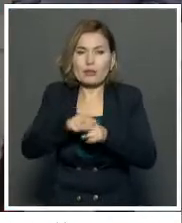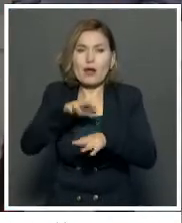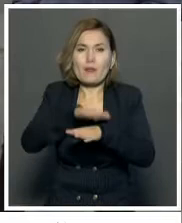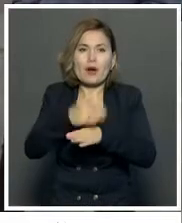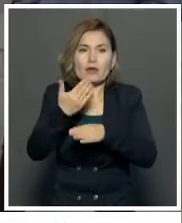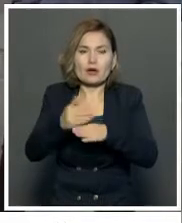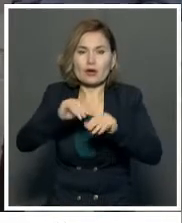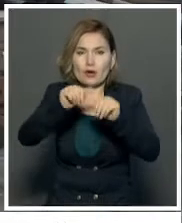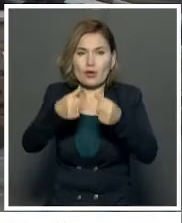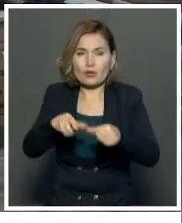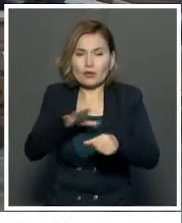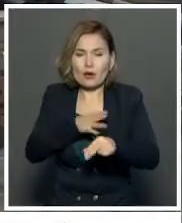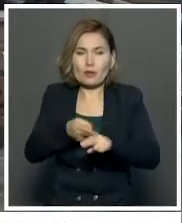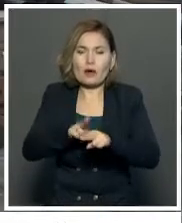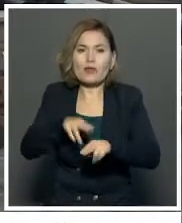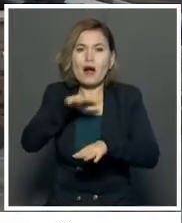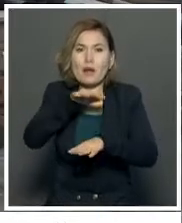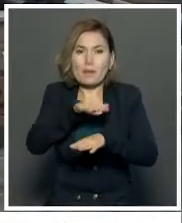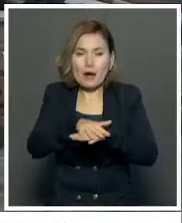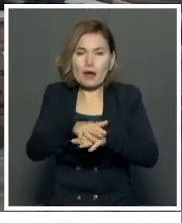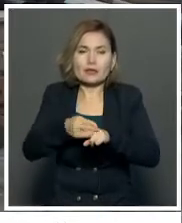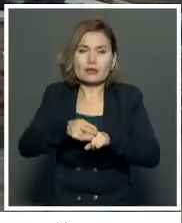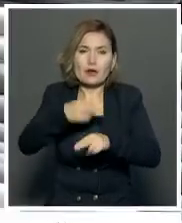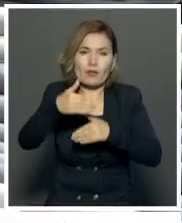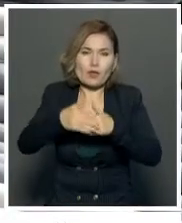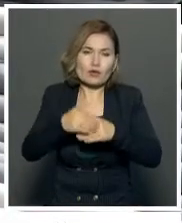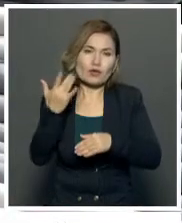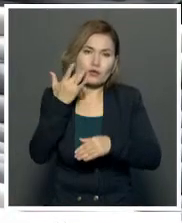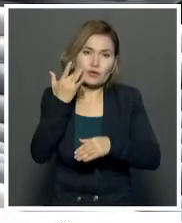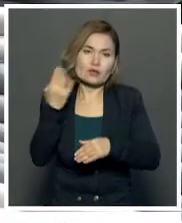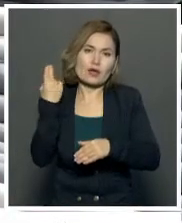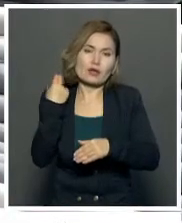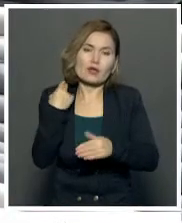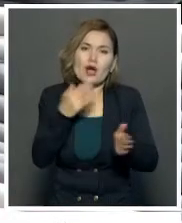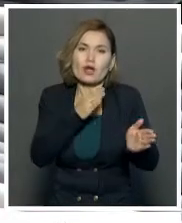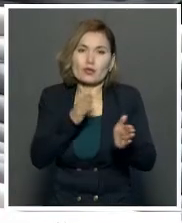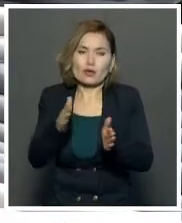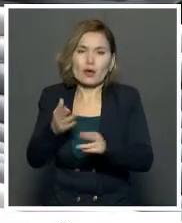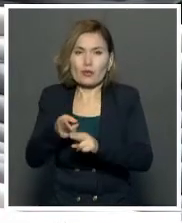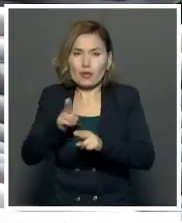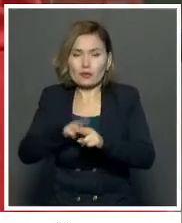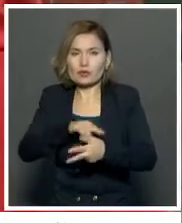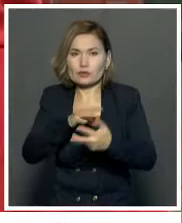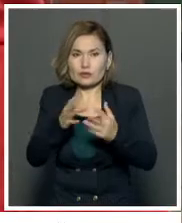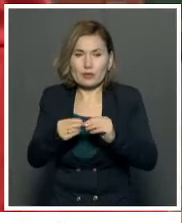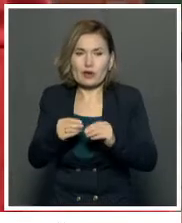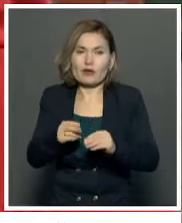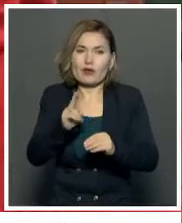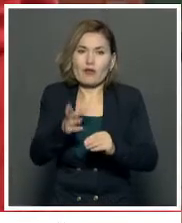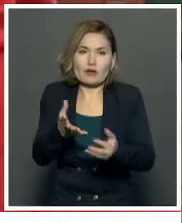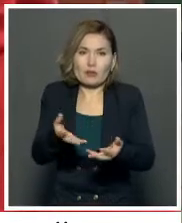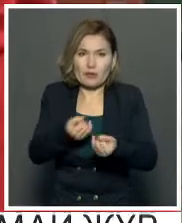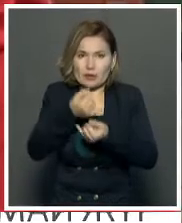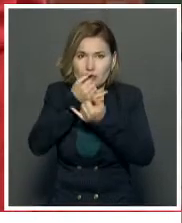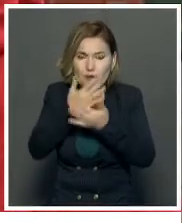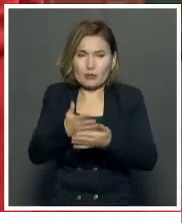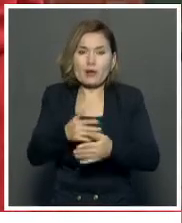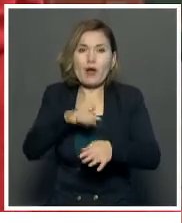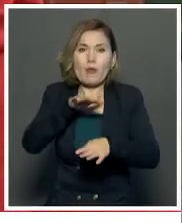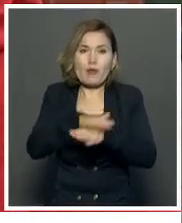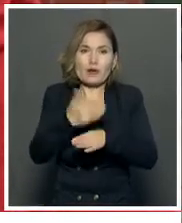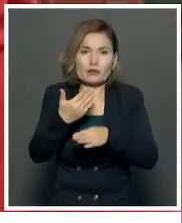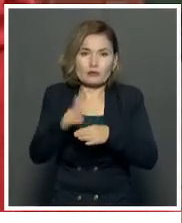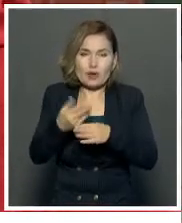рәсімдеген тұрғындар банк алдындағы берешектен бөлек жалдамалы пәтерге де 3 айдан бері ақша төлеп отыр. Ақша бөлінді, неліктен жұмысшылар